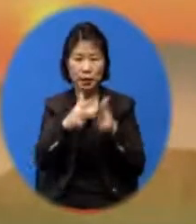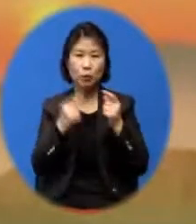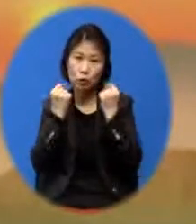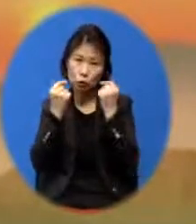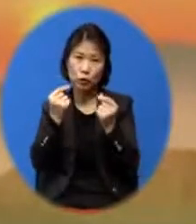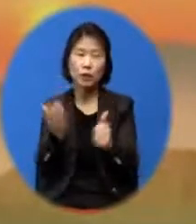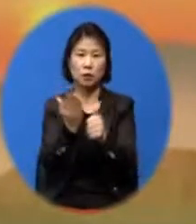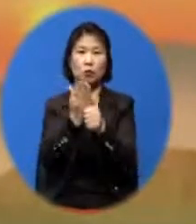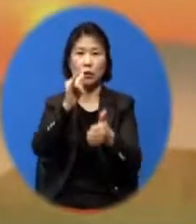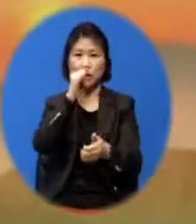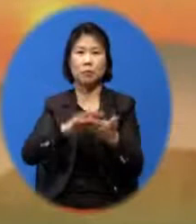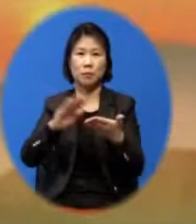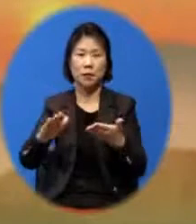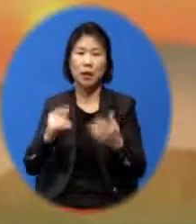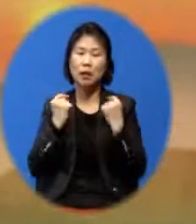육성하고 있습니다.